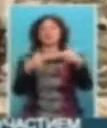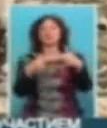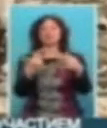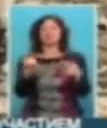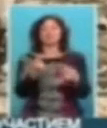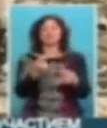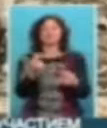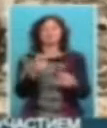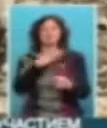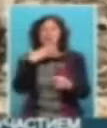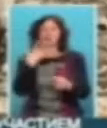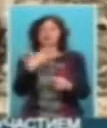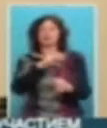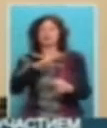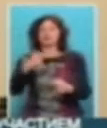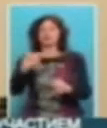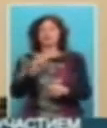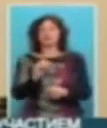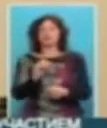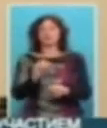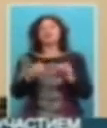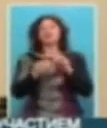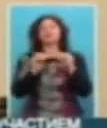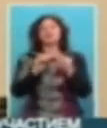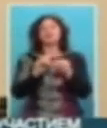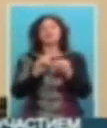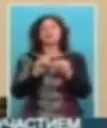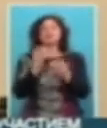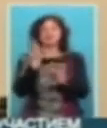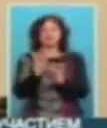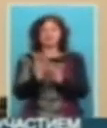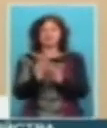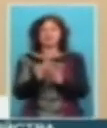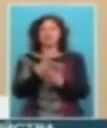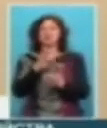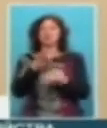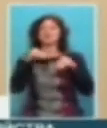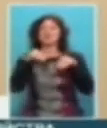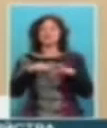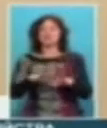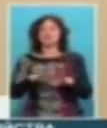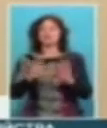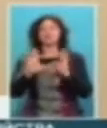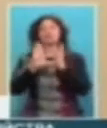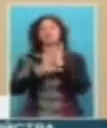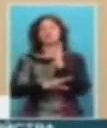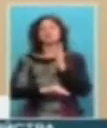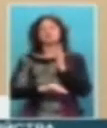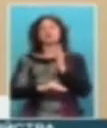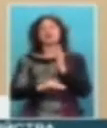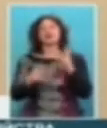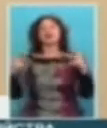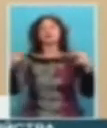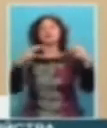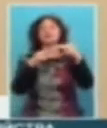порядка 50 миллионов тенге. Проблема у вас насущная, но она решаемая. После данной инвентаризации